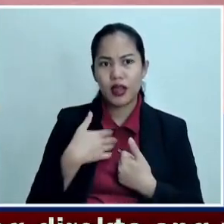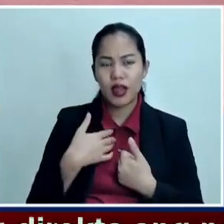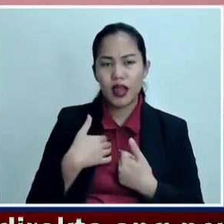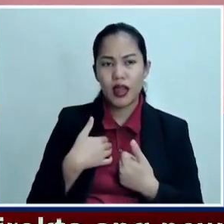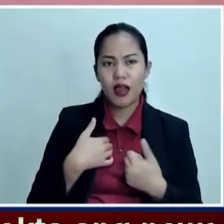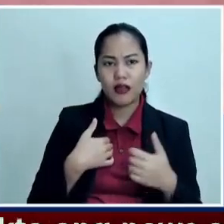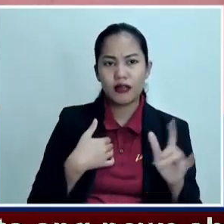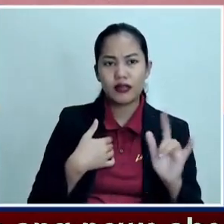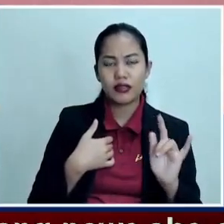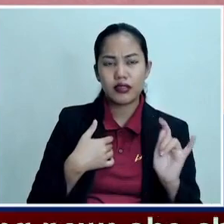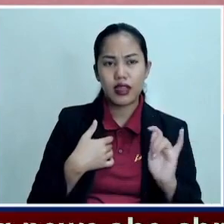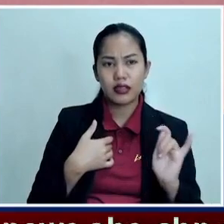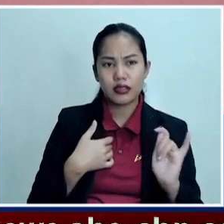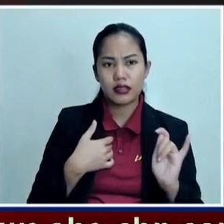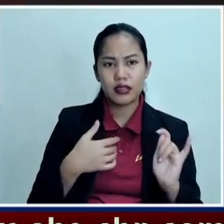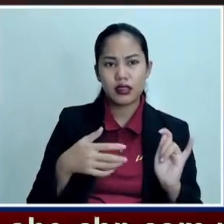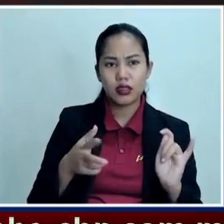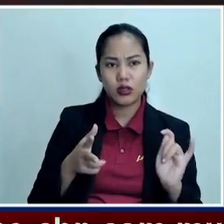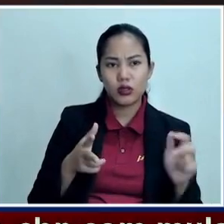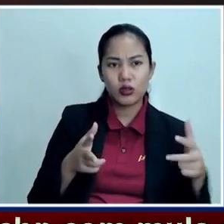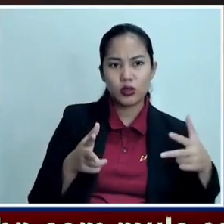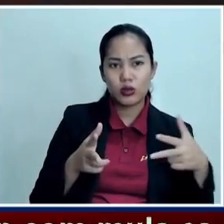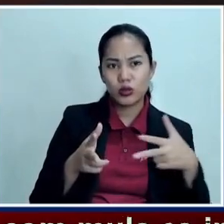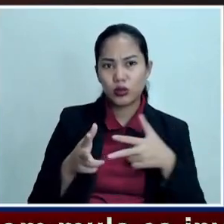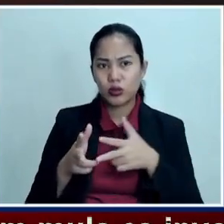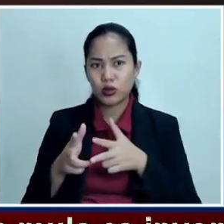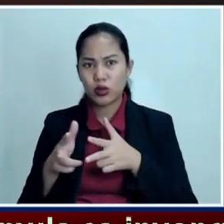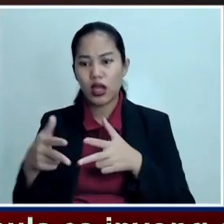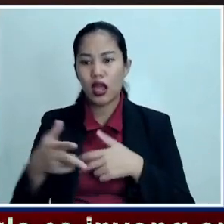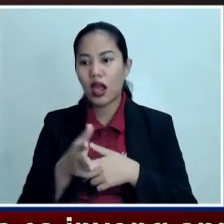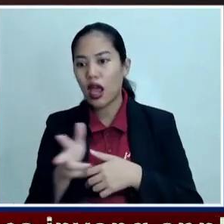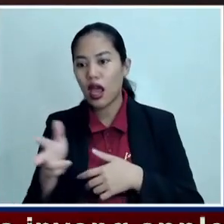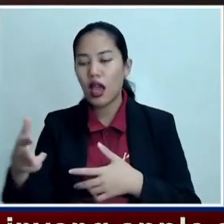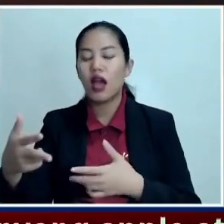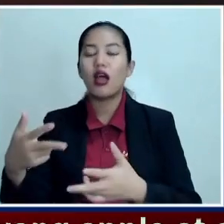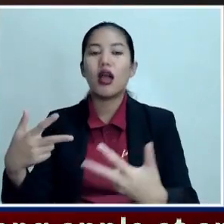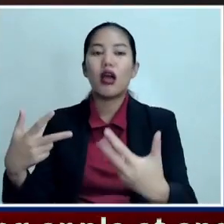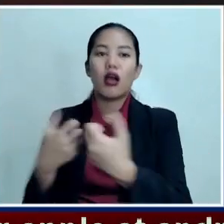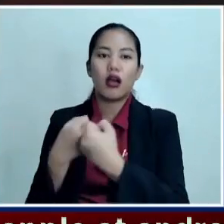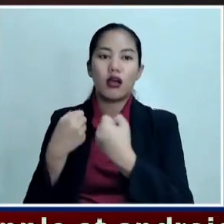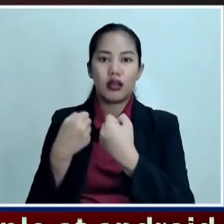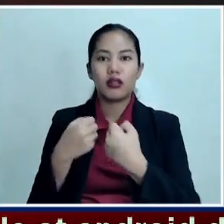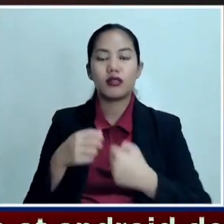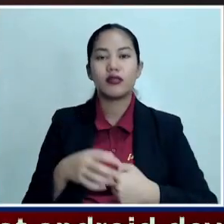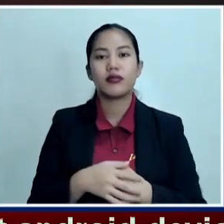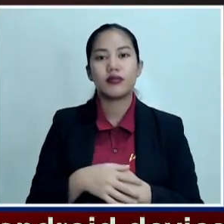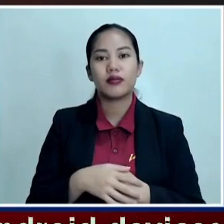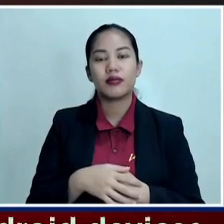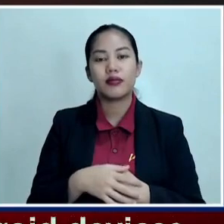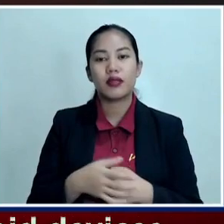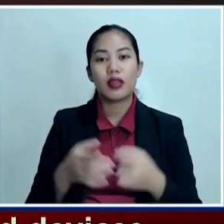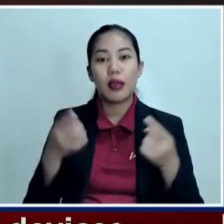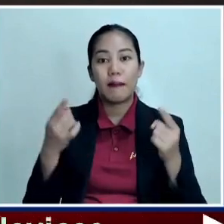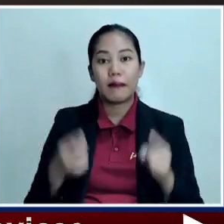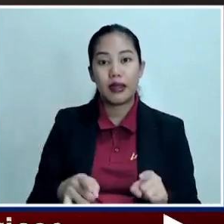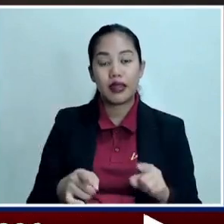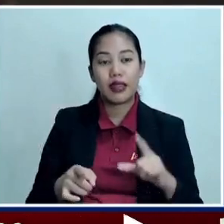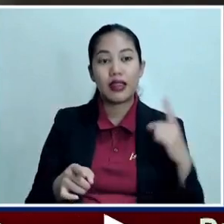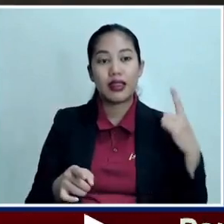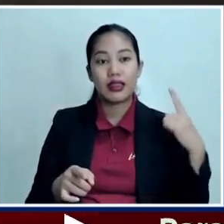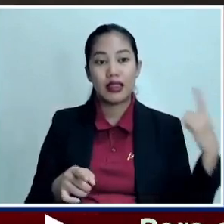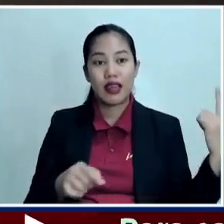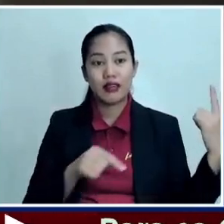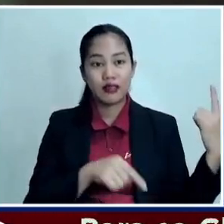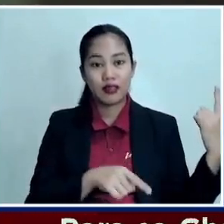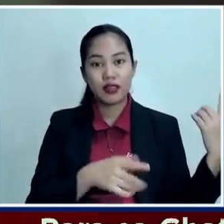ko na isang close van nakaparada. Dahil sa aksidente, sinemento ang kaliwang binti ni Mario. Nilagyan naman ng